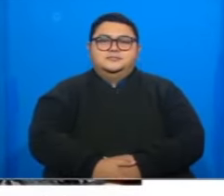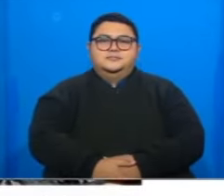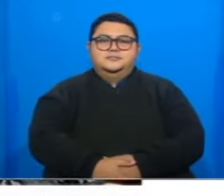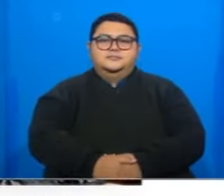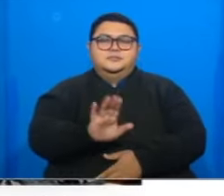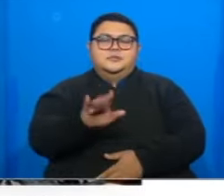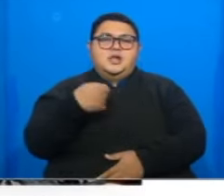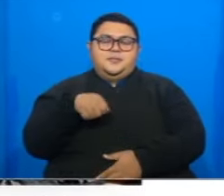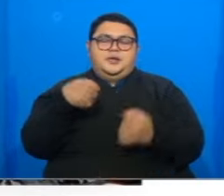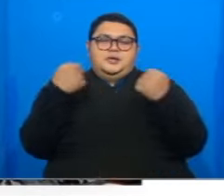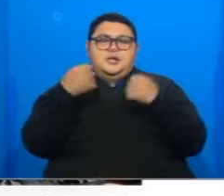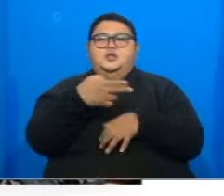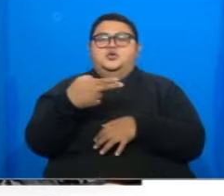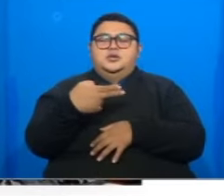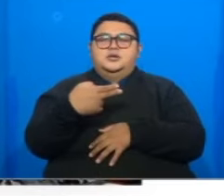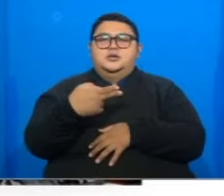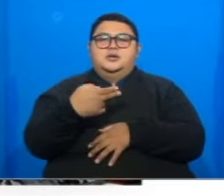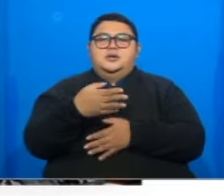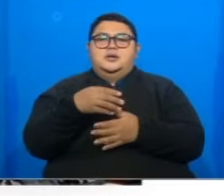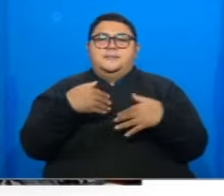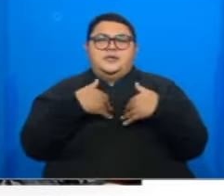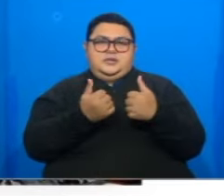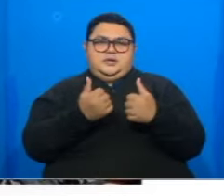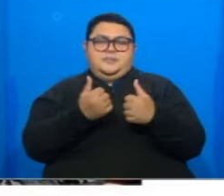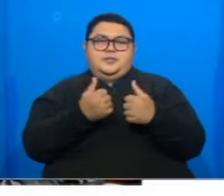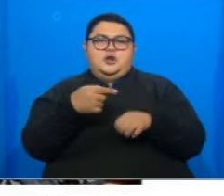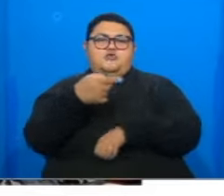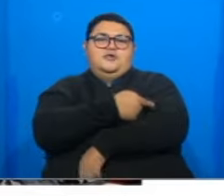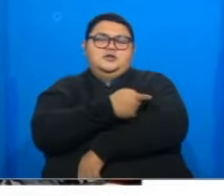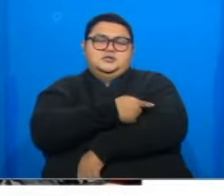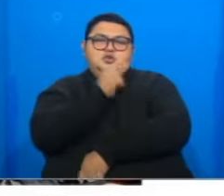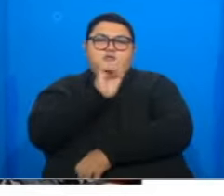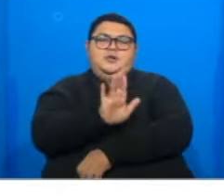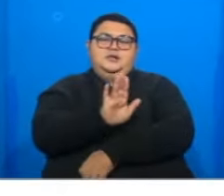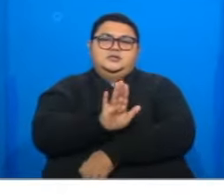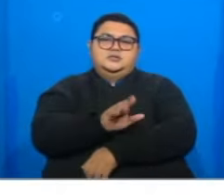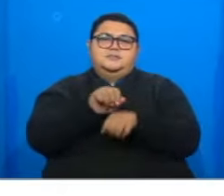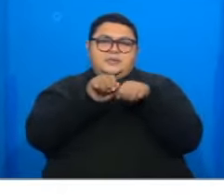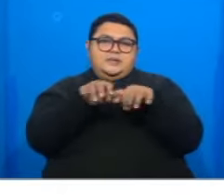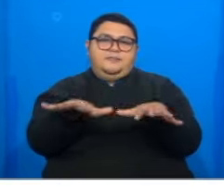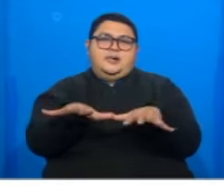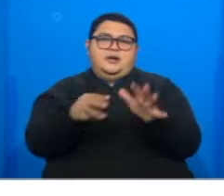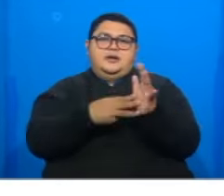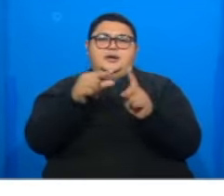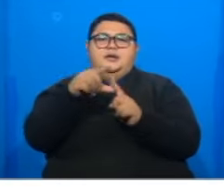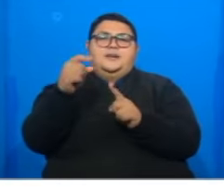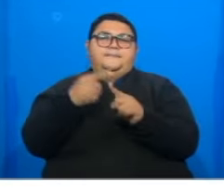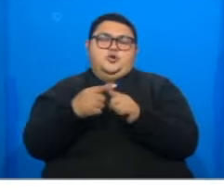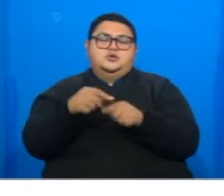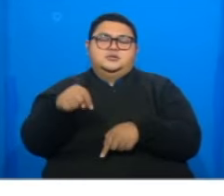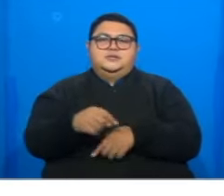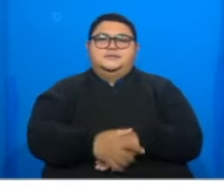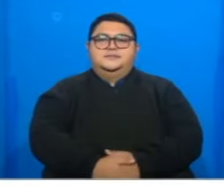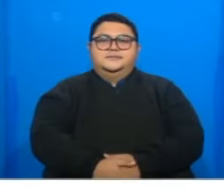Sementara itu, Kementerian Kesehatan Indonesia juga tengah menyiapkan vaksin untuk mengantisipasi penyebaran wabah virus Mpox atau cacar monyet di